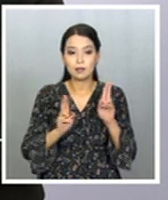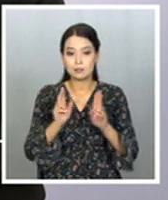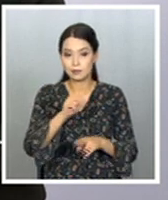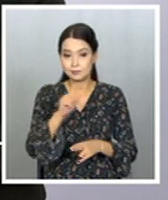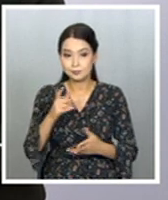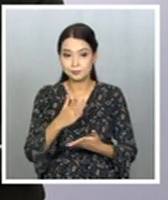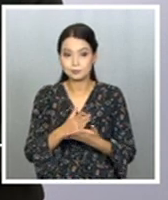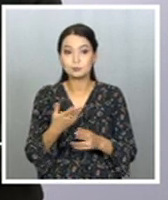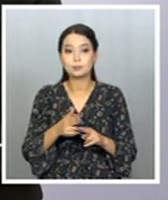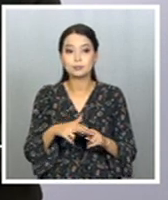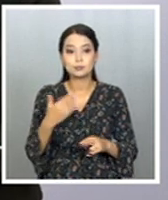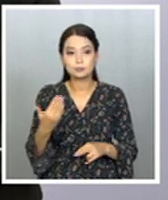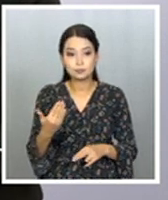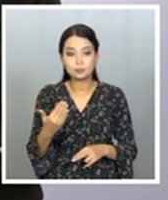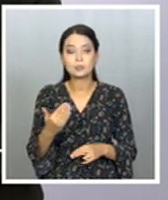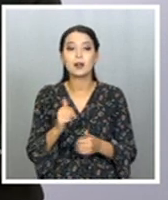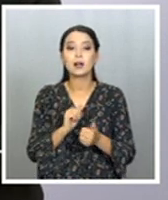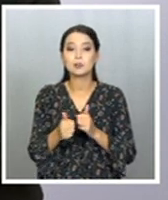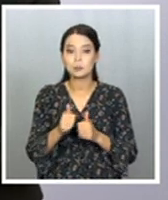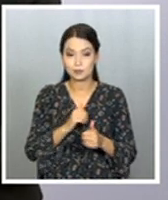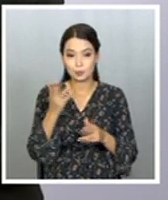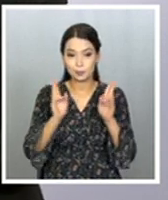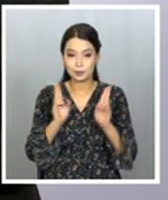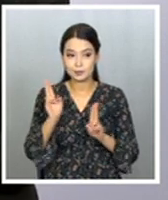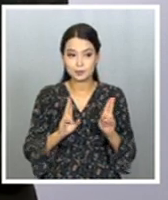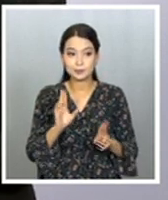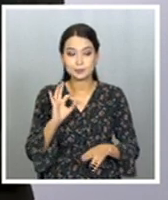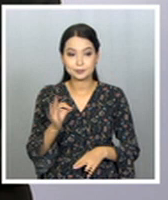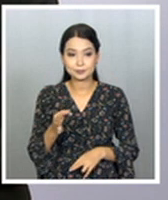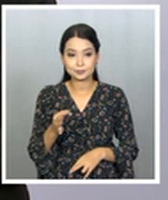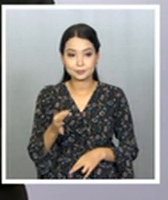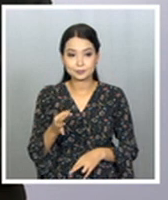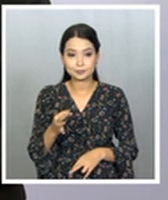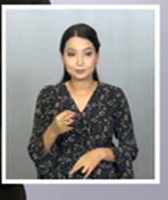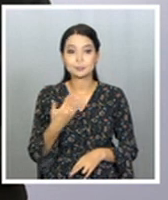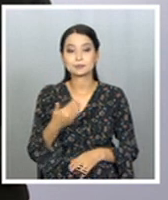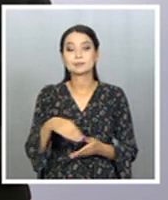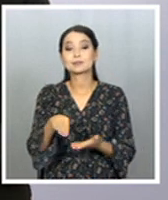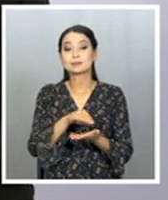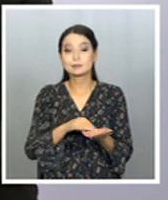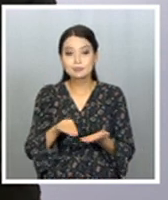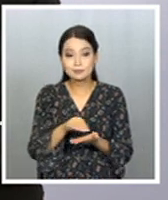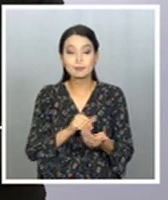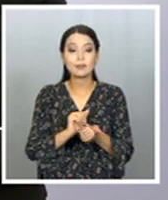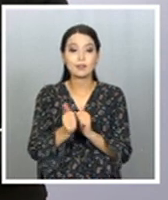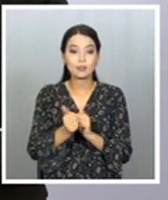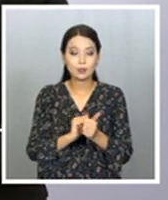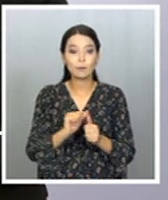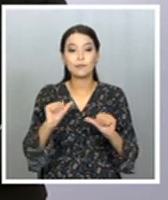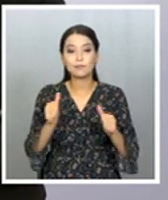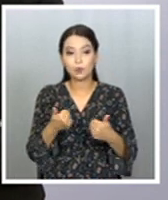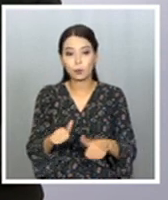бұл есеп алмастыру тәсіліне келеді екен. Олай болса, қайталанбайтын алмастыру формуласын қолданар